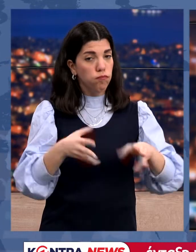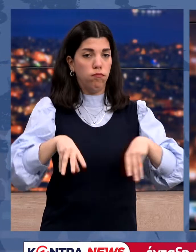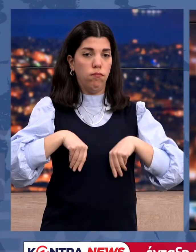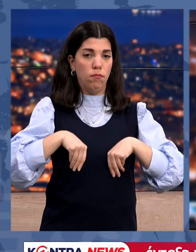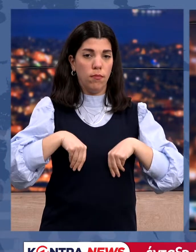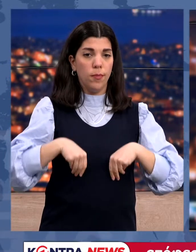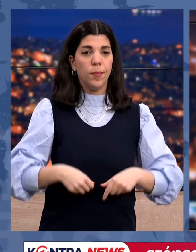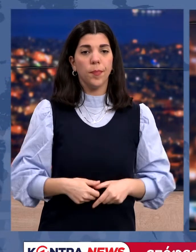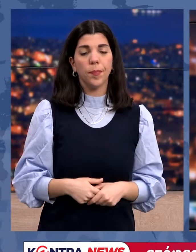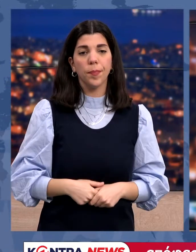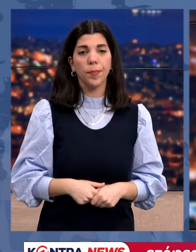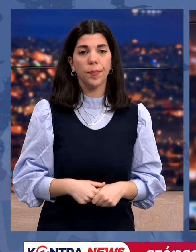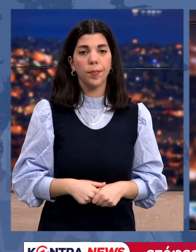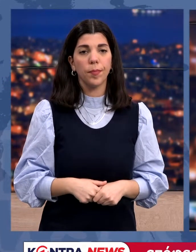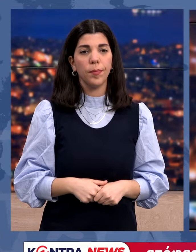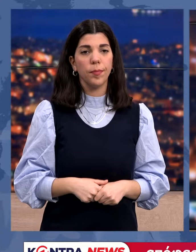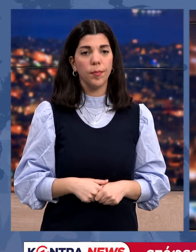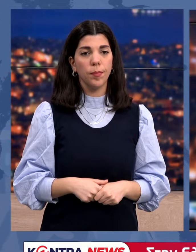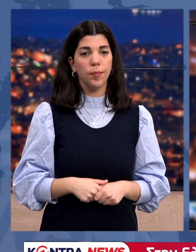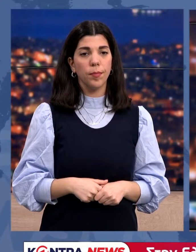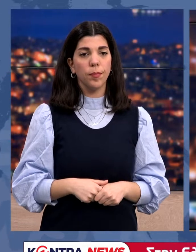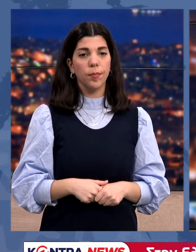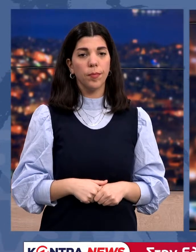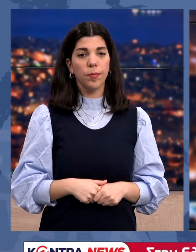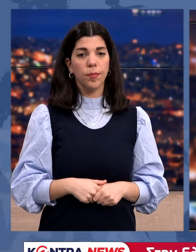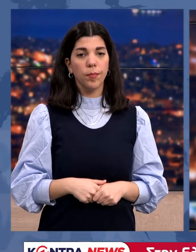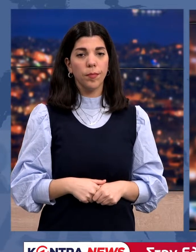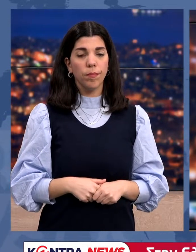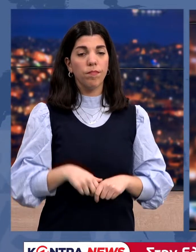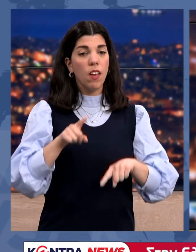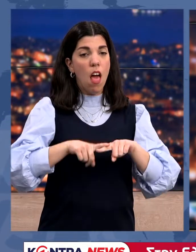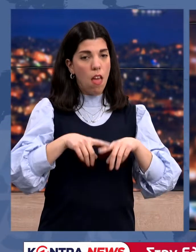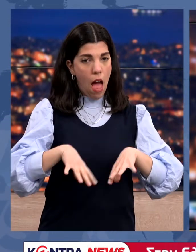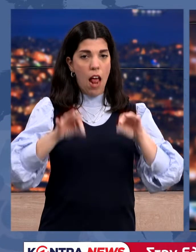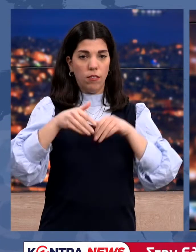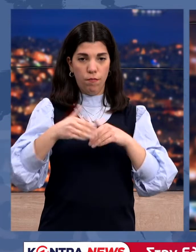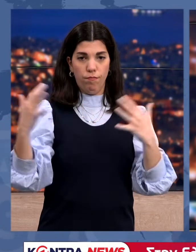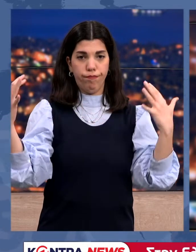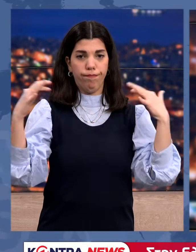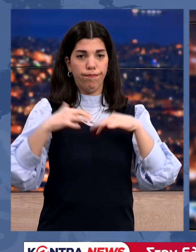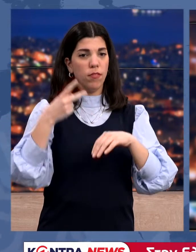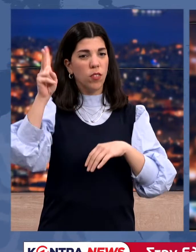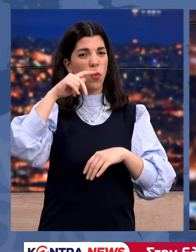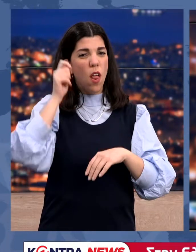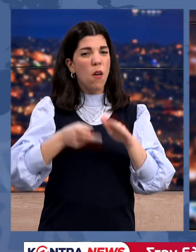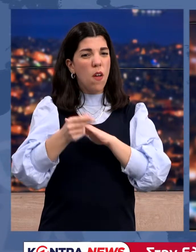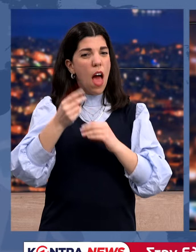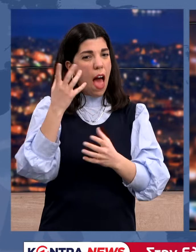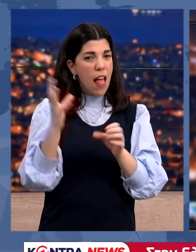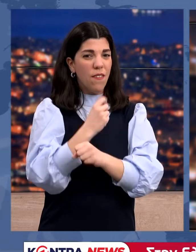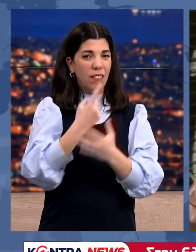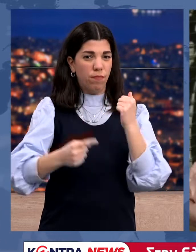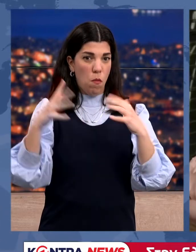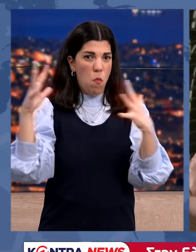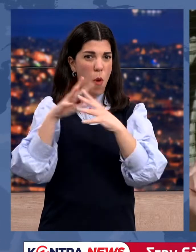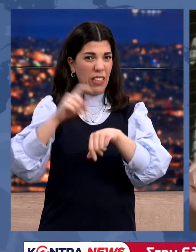καλωσορίζουν την απόφαση του έκι στην ελλάδα έφτασαν οι πρώτοι πρόσφυγες που κατάφεραν να ξεφύγουν από